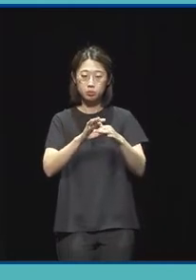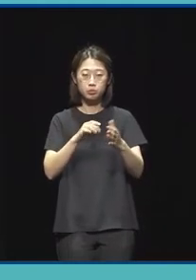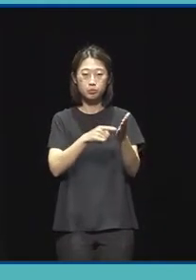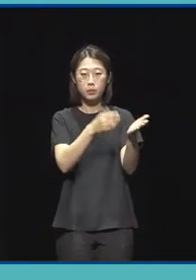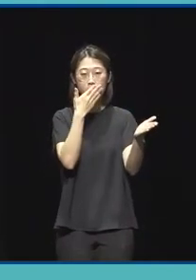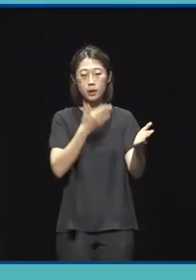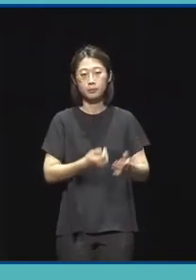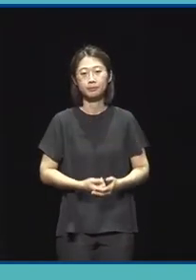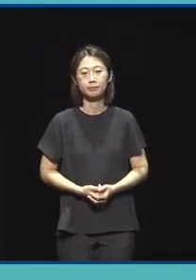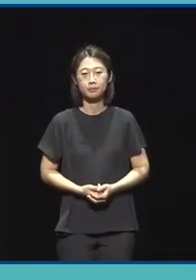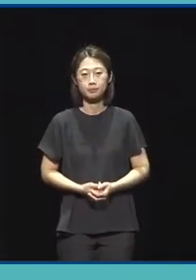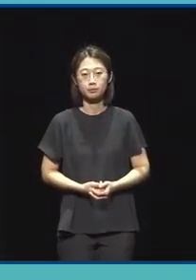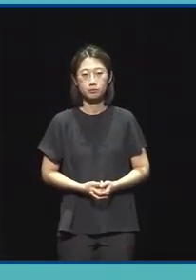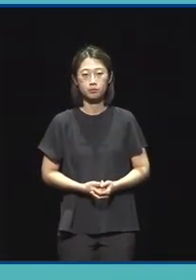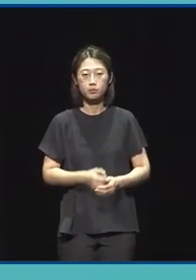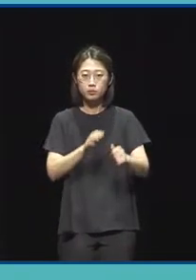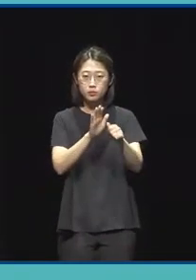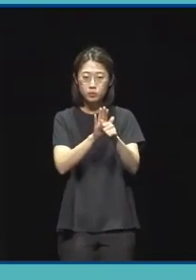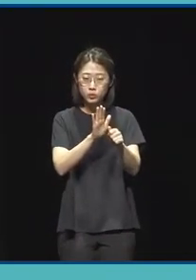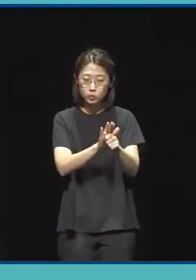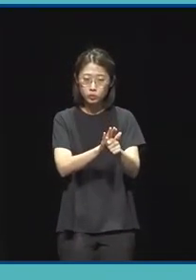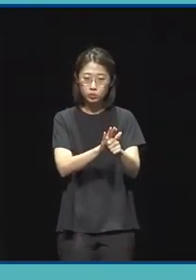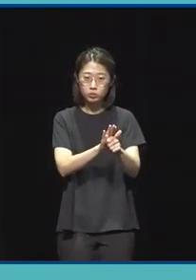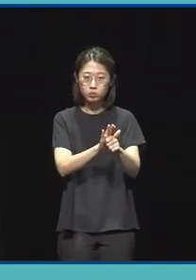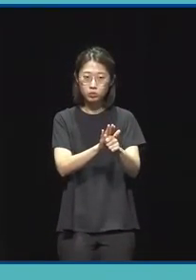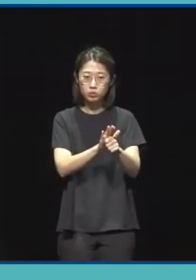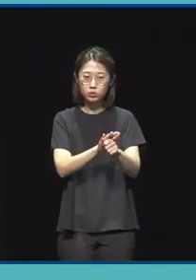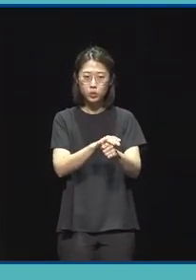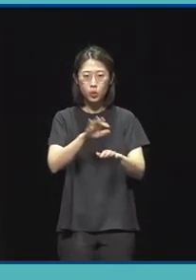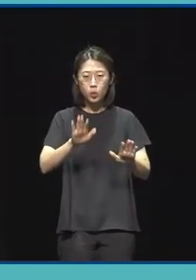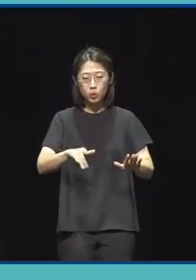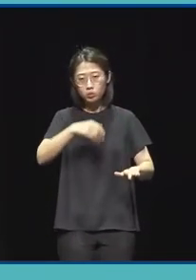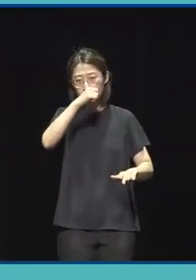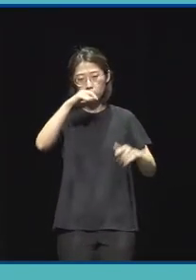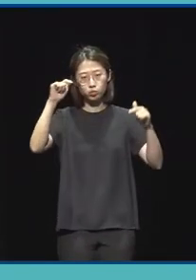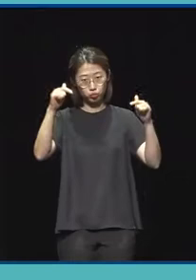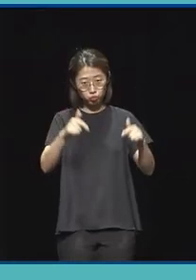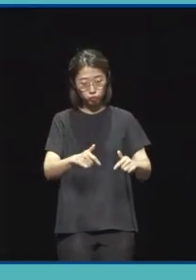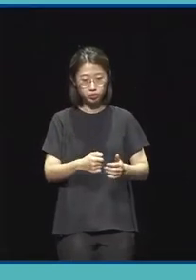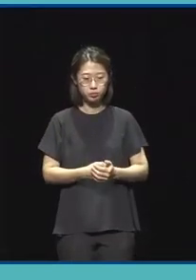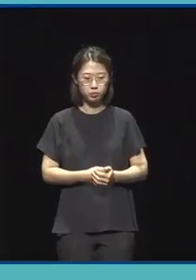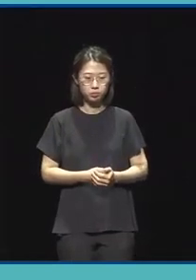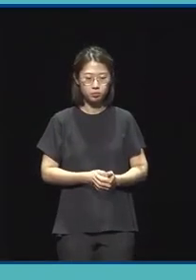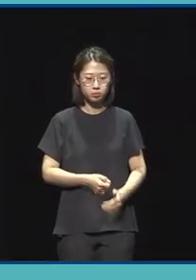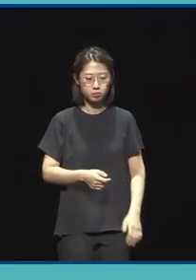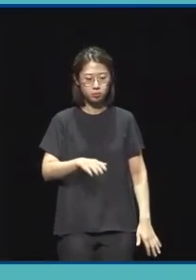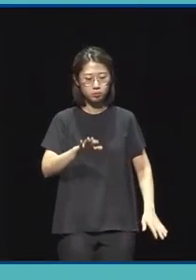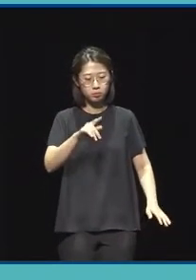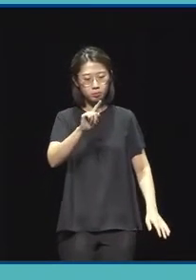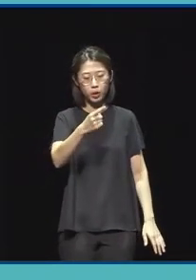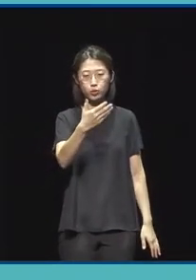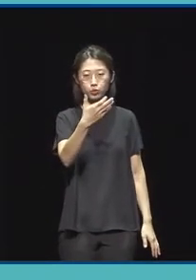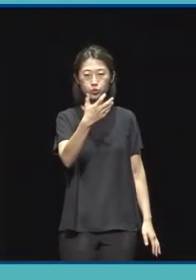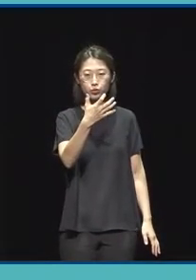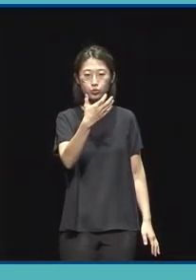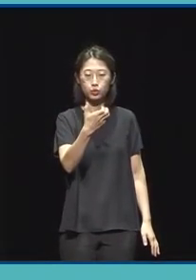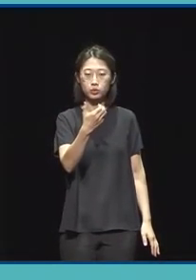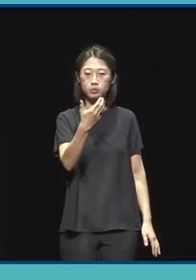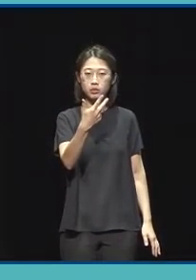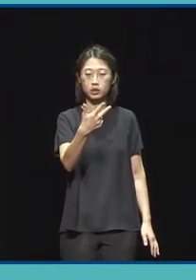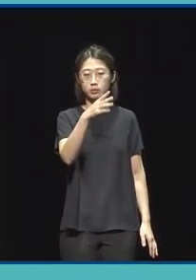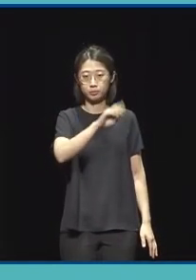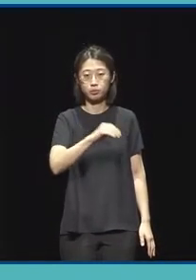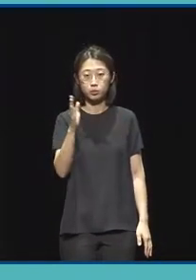있습니다 지원 규모 오래되면 조금 예산이 줄긴 했는데요 일단은 총사업비 197억 여원이 되겠구요